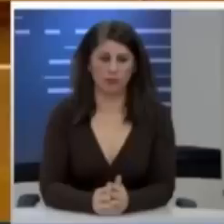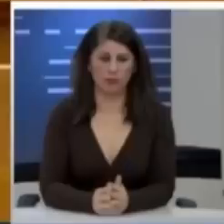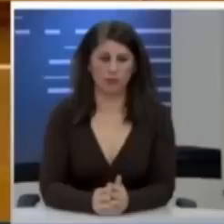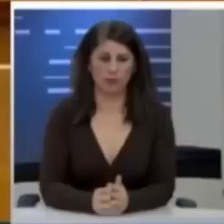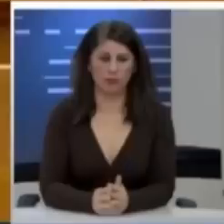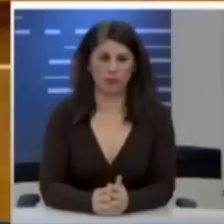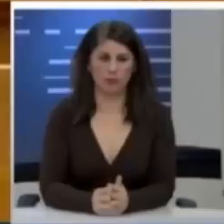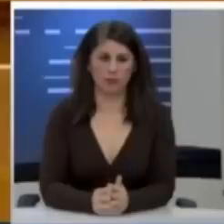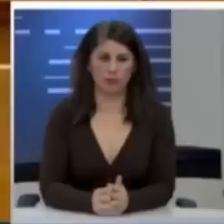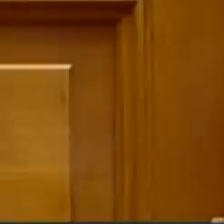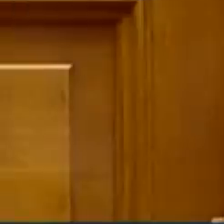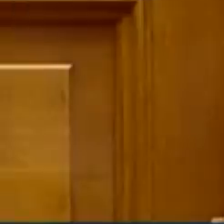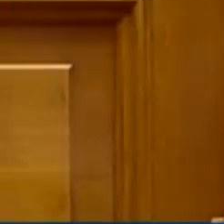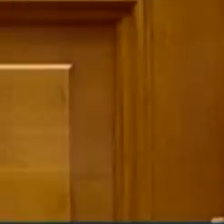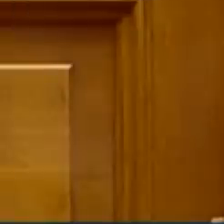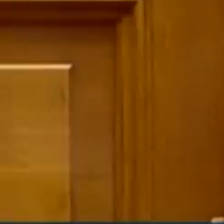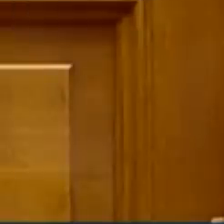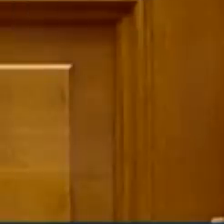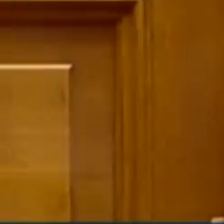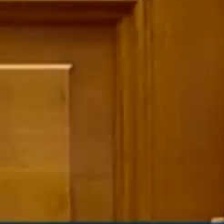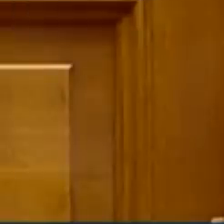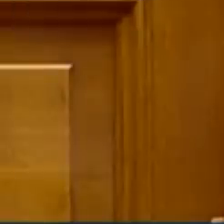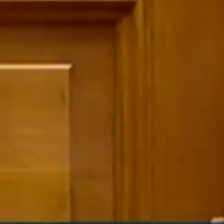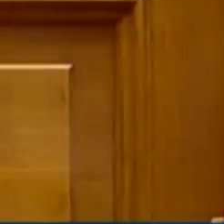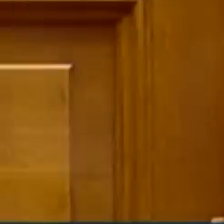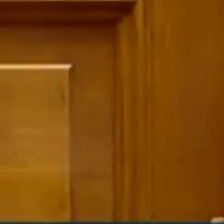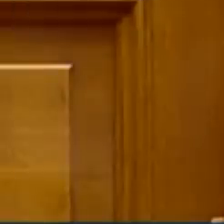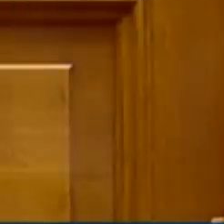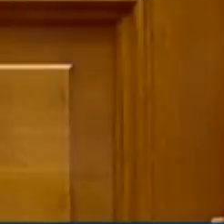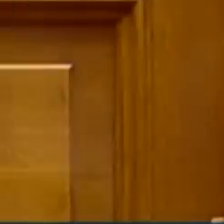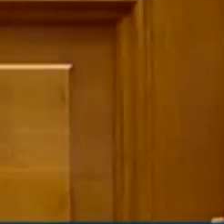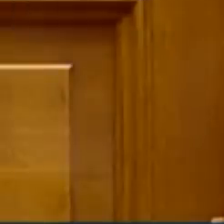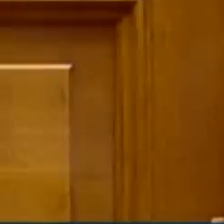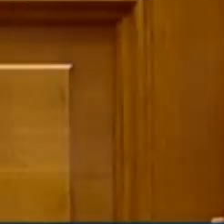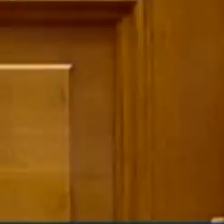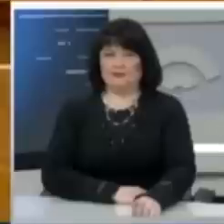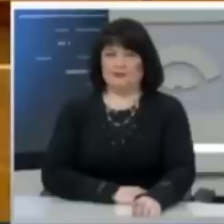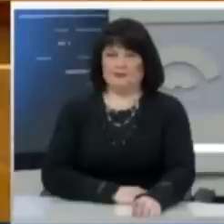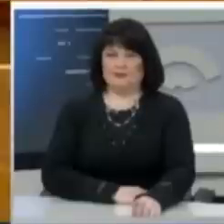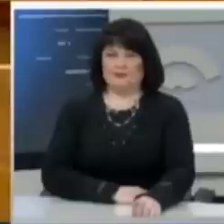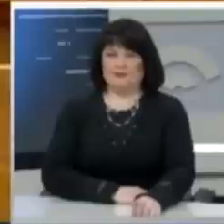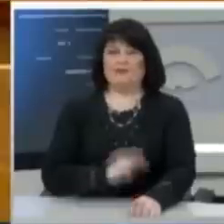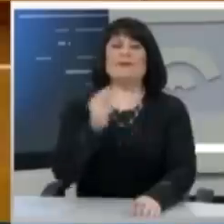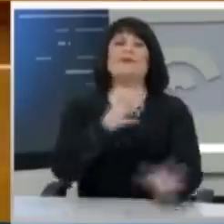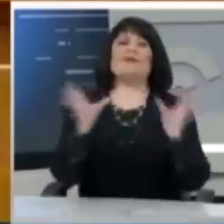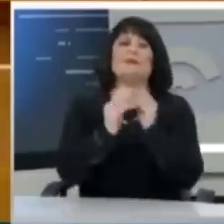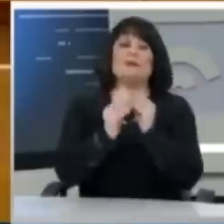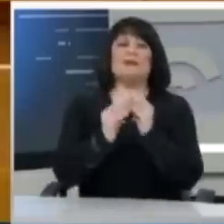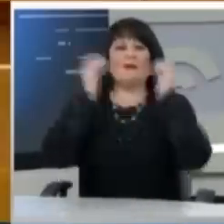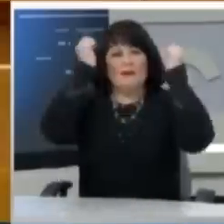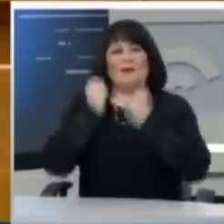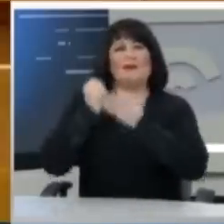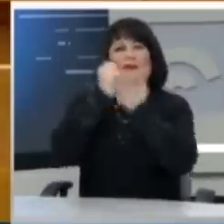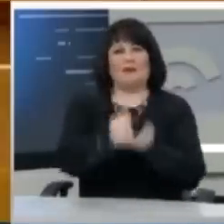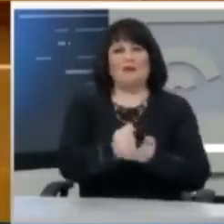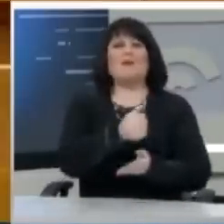επιπλέον και προτείνουν για επανορθώσεις και αποζημιώσεις να αποδοθεί μόλις το